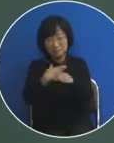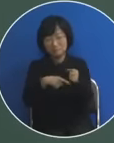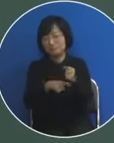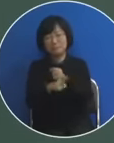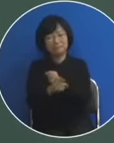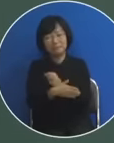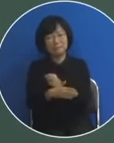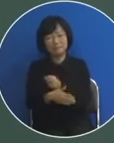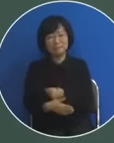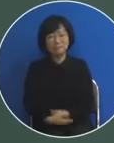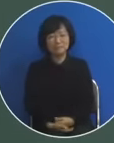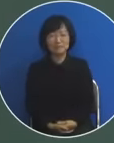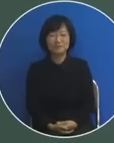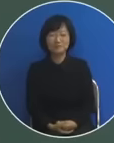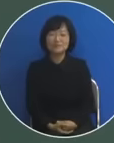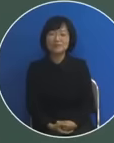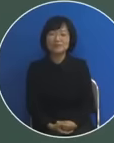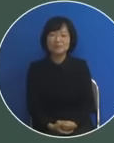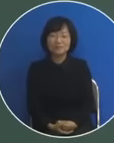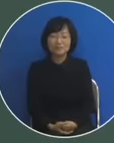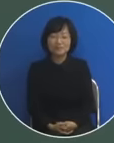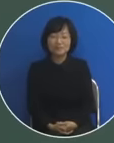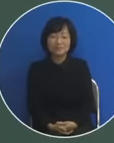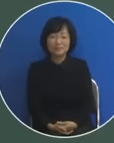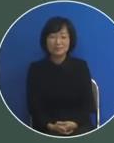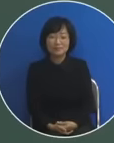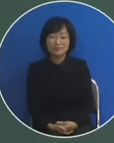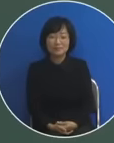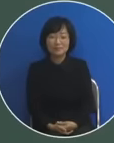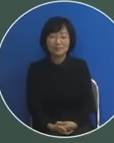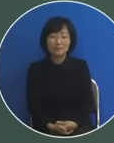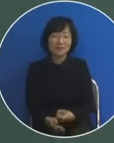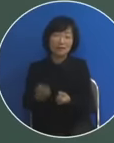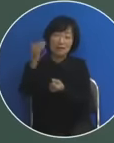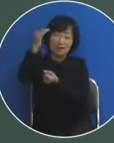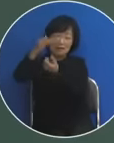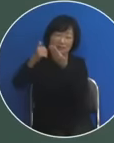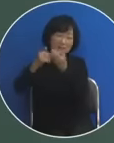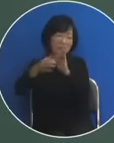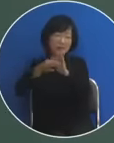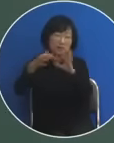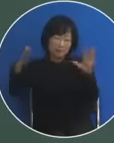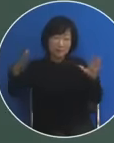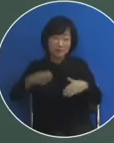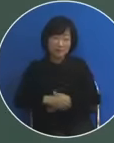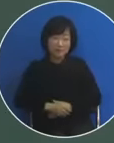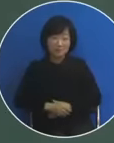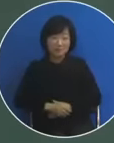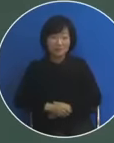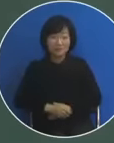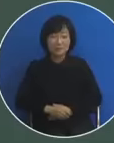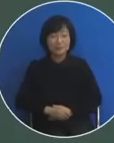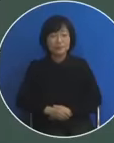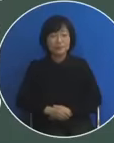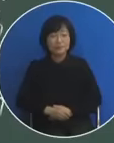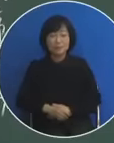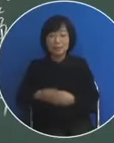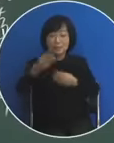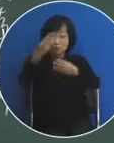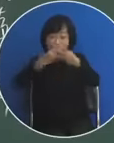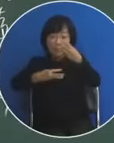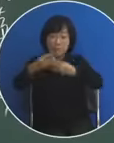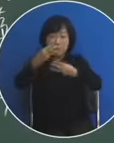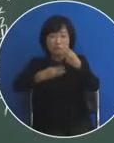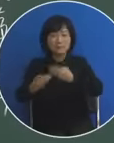no use even if they do, and they won't be able to receive those answers. 하나님의 사람이 아니에요. They are not people of God. 우리 렘넌트들 여러분들 하나님의